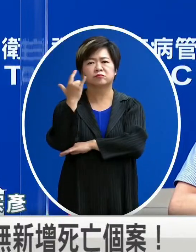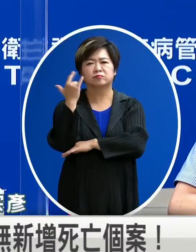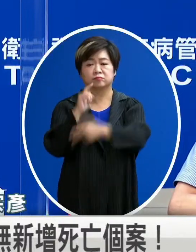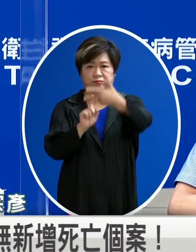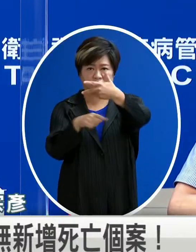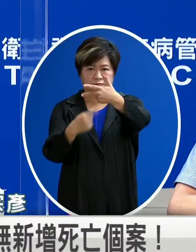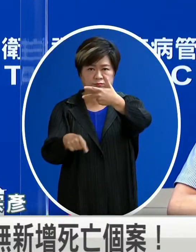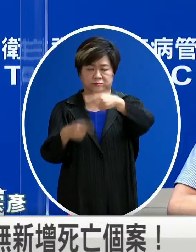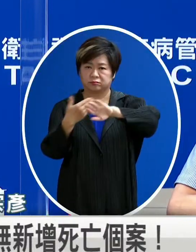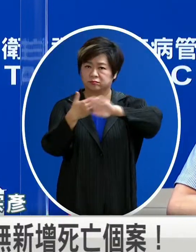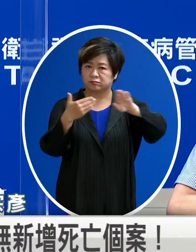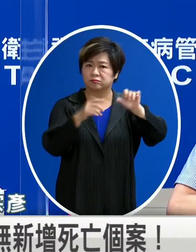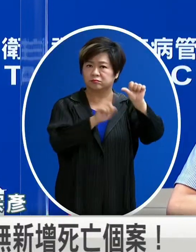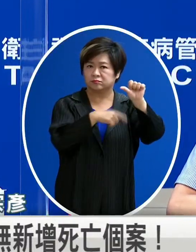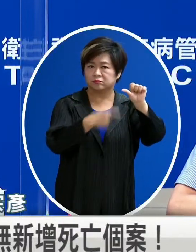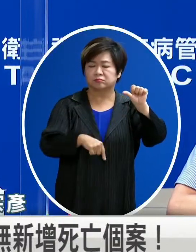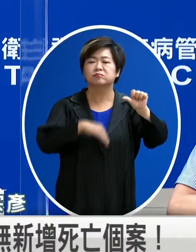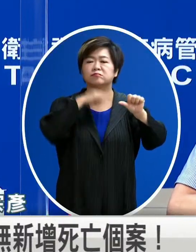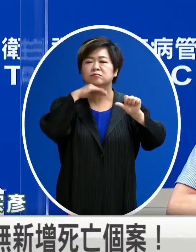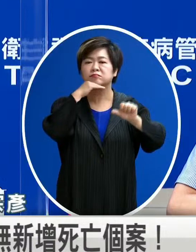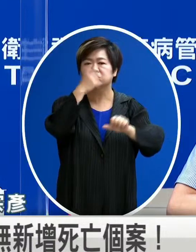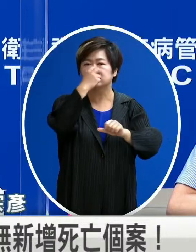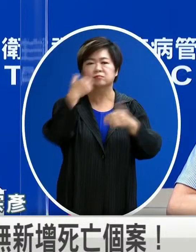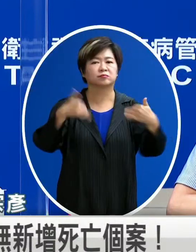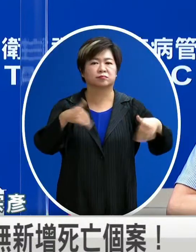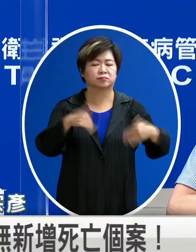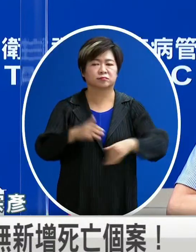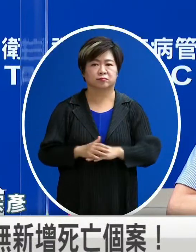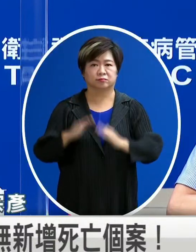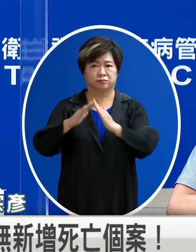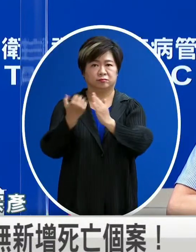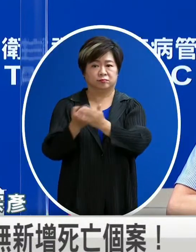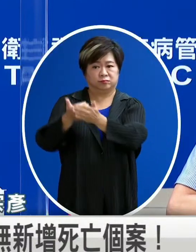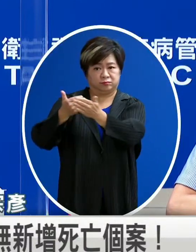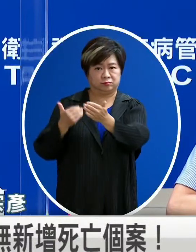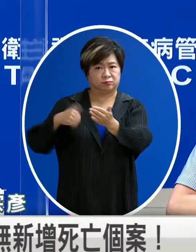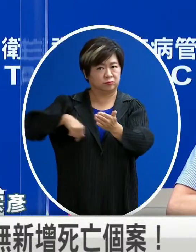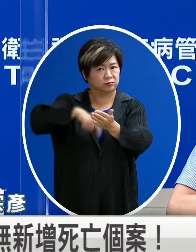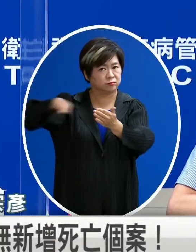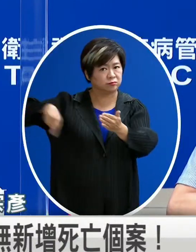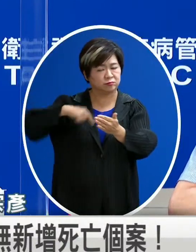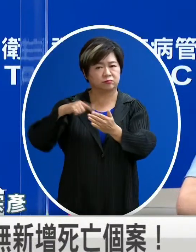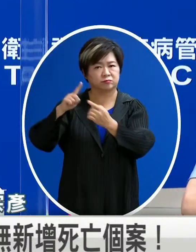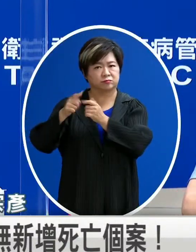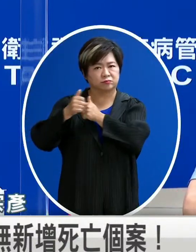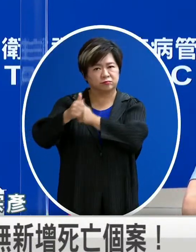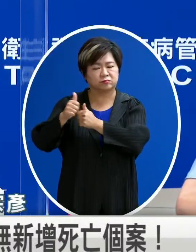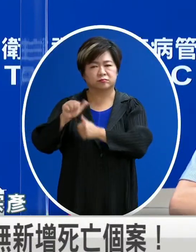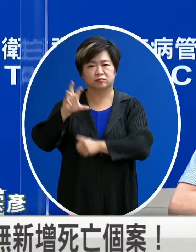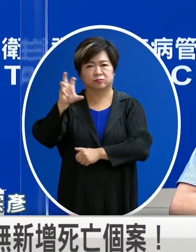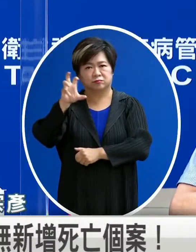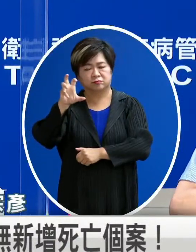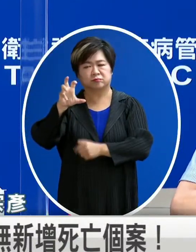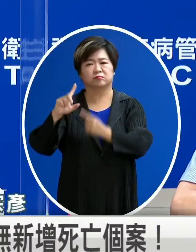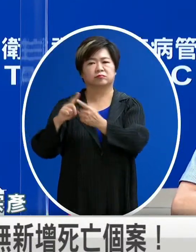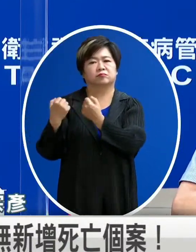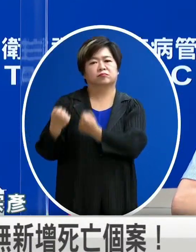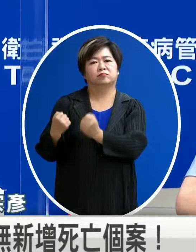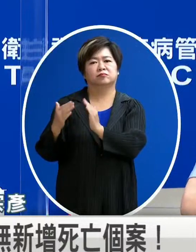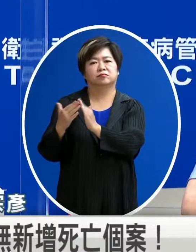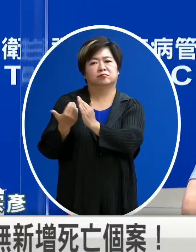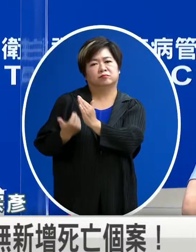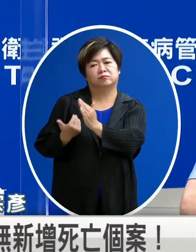7位还有5位待采。那整个居家隔离的目前是有框列的80位居家隔离的部